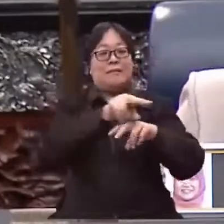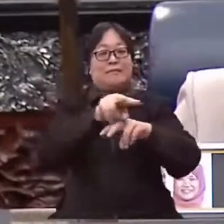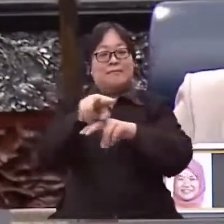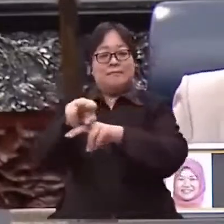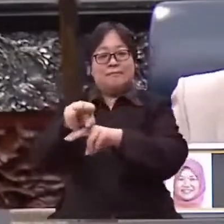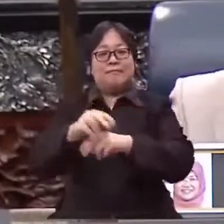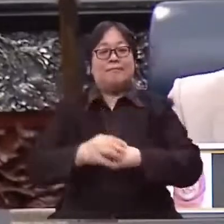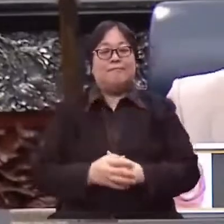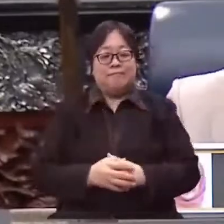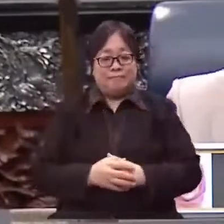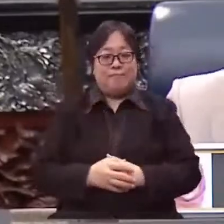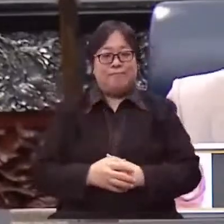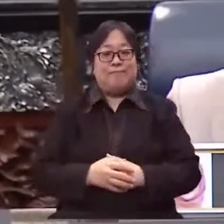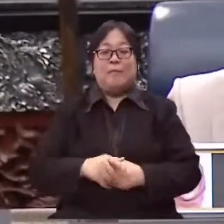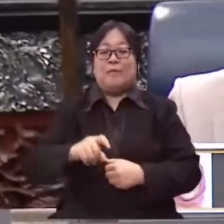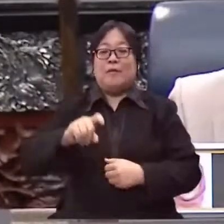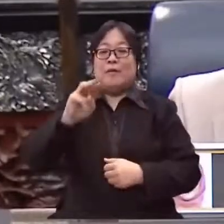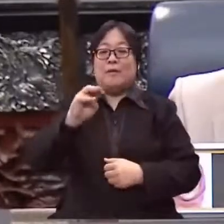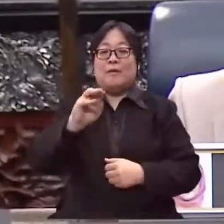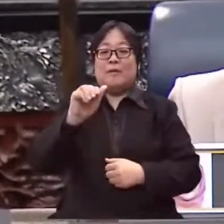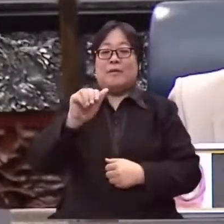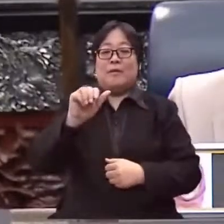antaranya melalui